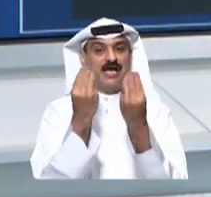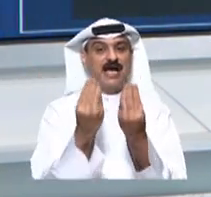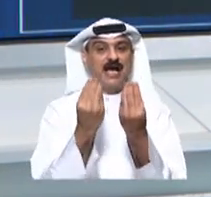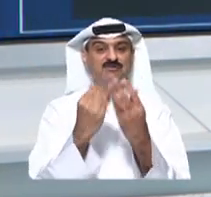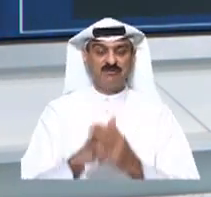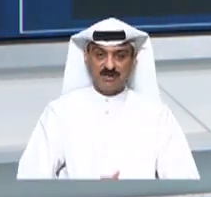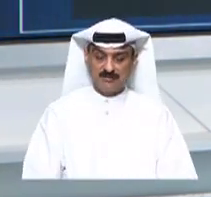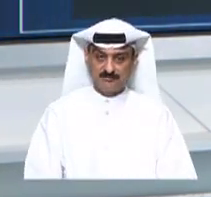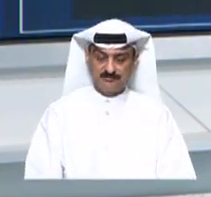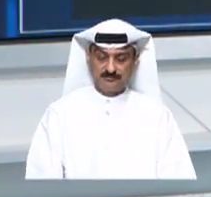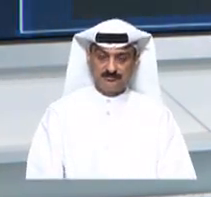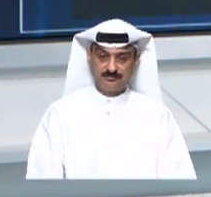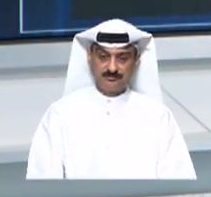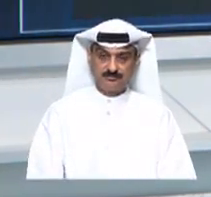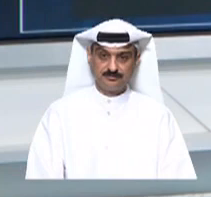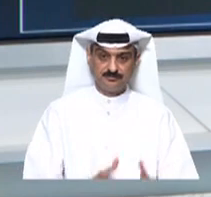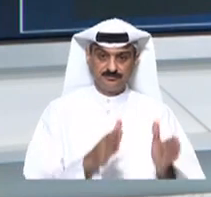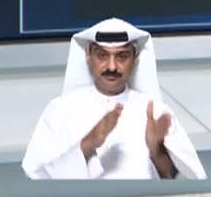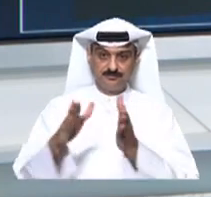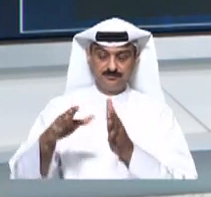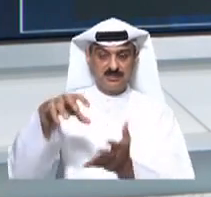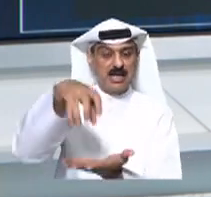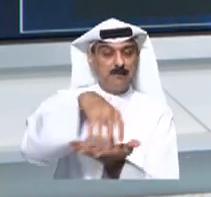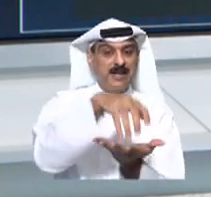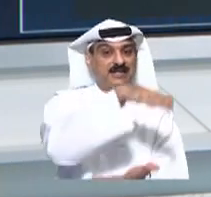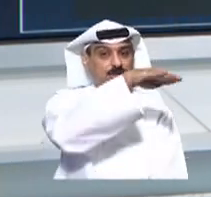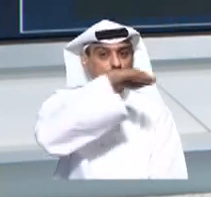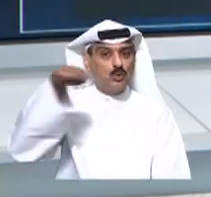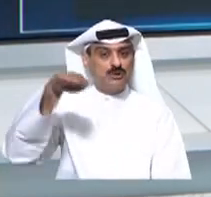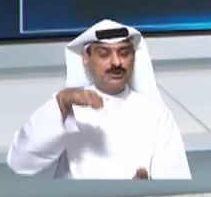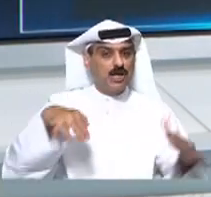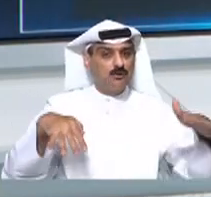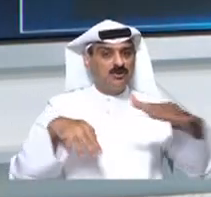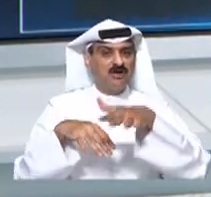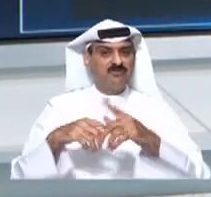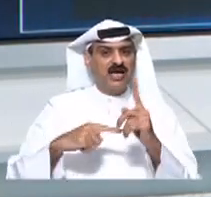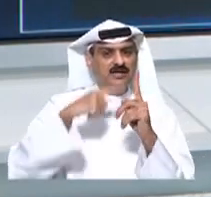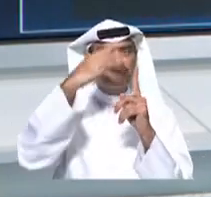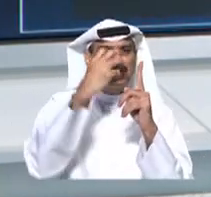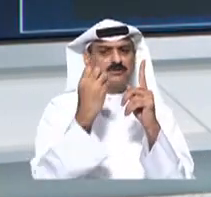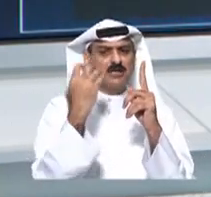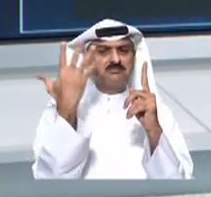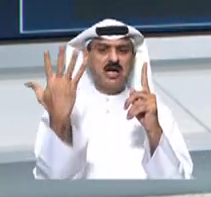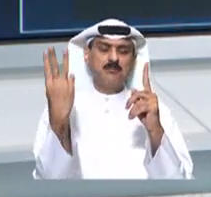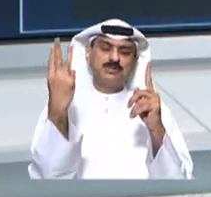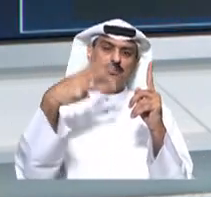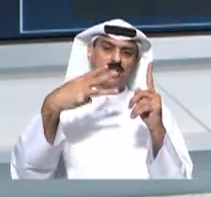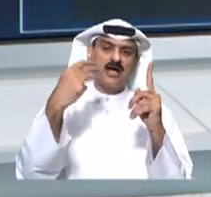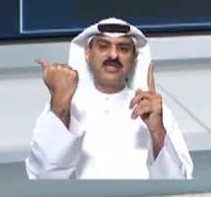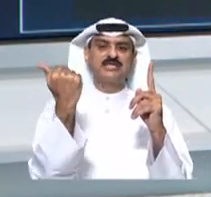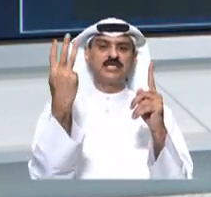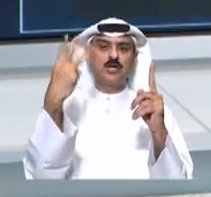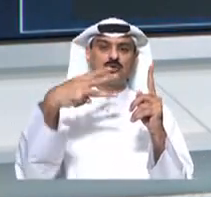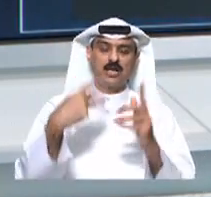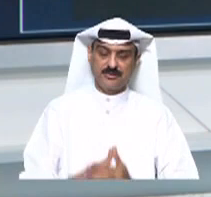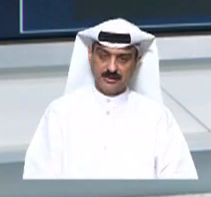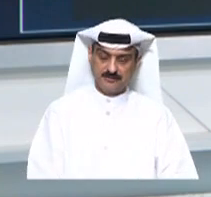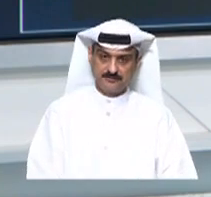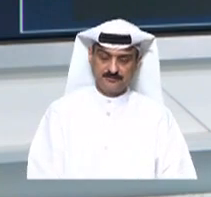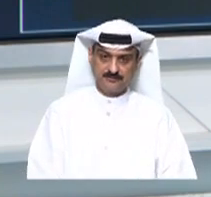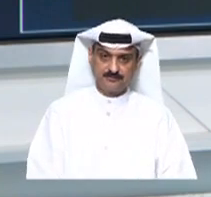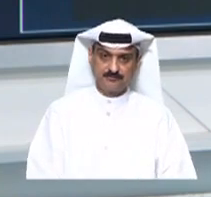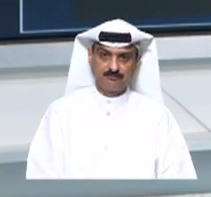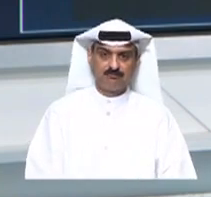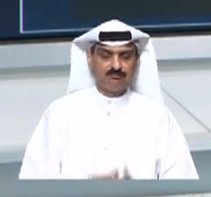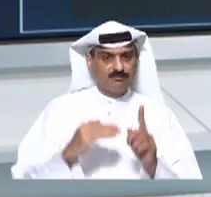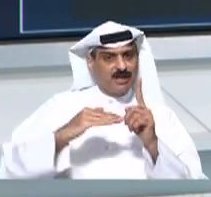السرعة. أما بالنسبة للمناطق الوسطى وكذلك الساحلية، درجات الحرارة متفاوتة ما بين 35 إلى 36 درجة مئوية. راح ترتفع